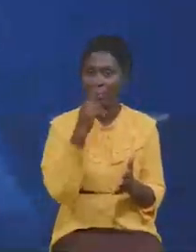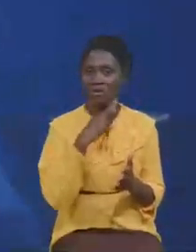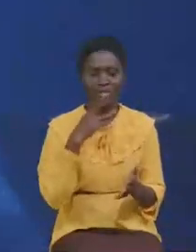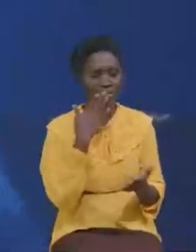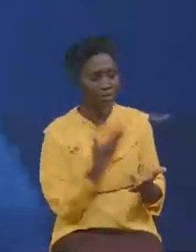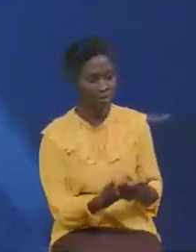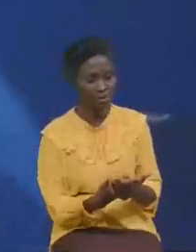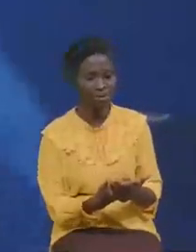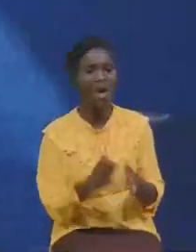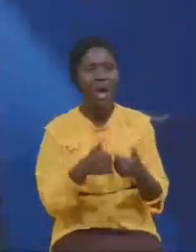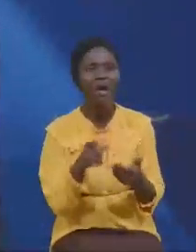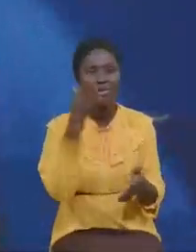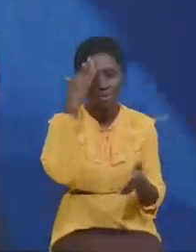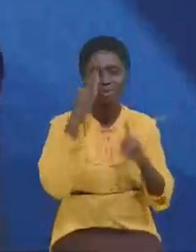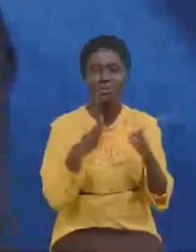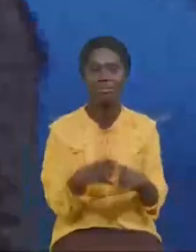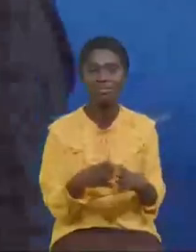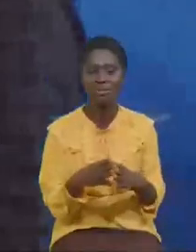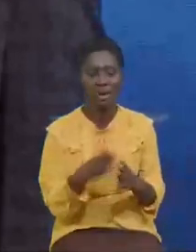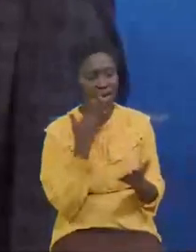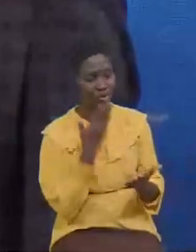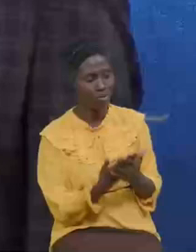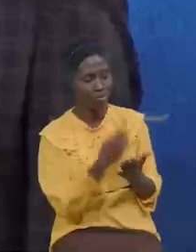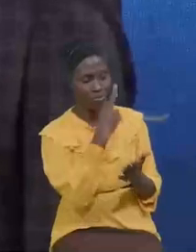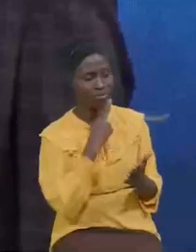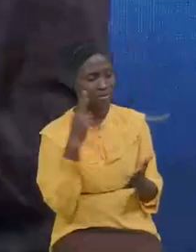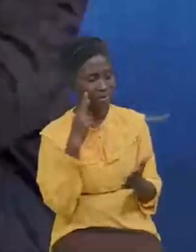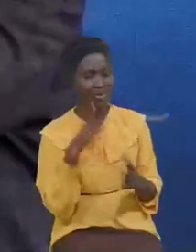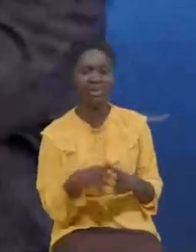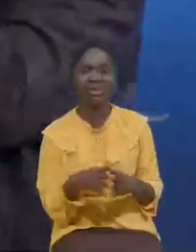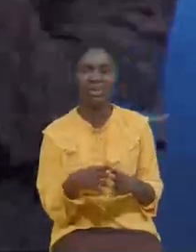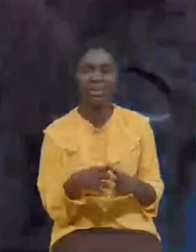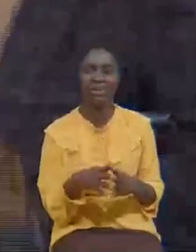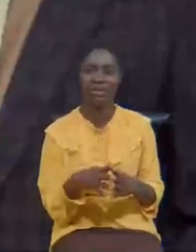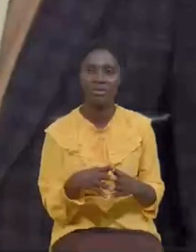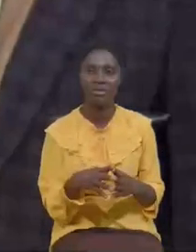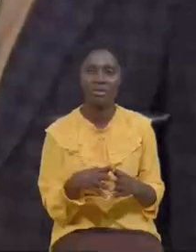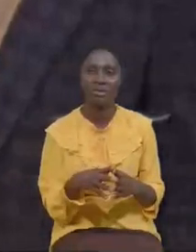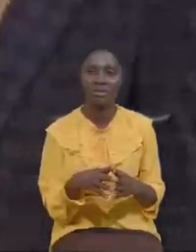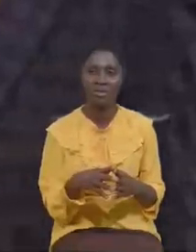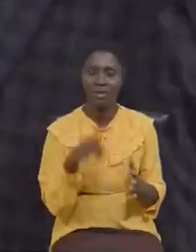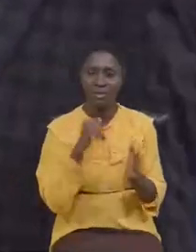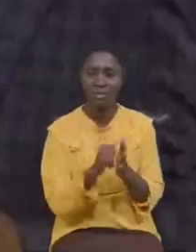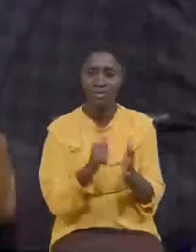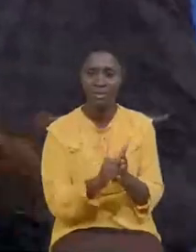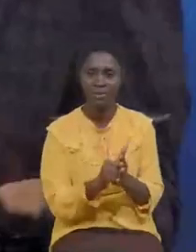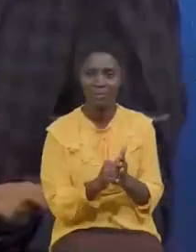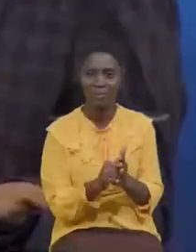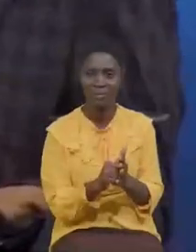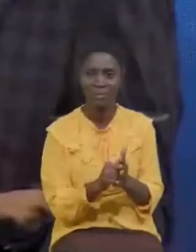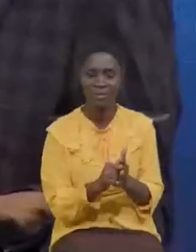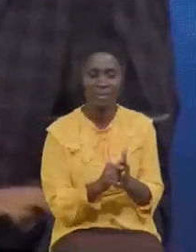mise là-bas, c'est bon, qu'un bon restaurant? Tu dis non. Que c'est là que je mange.